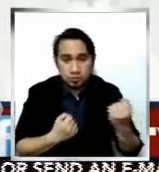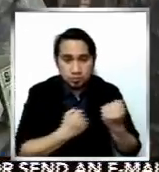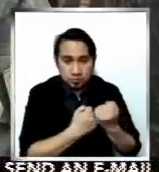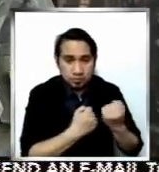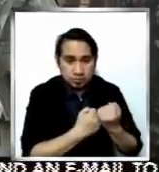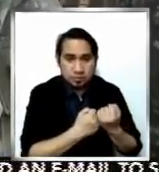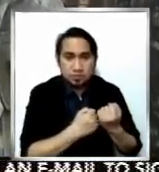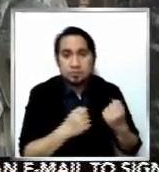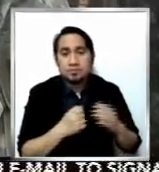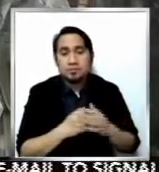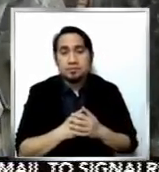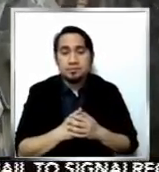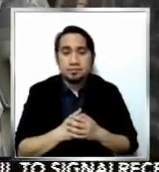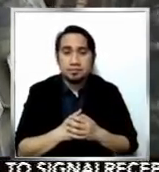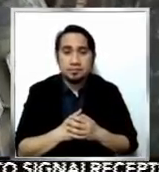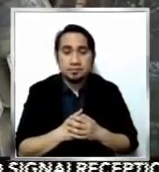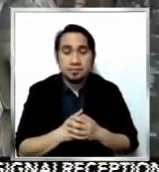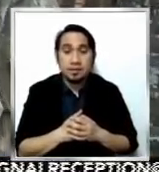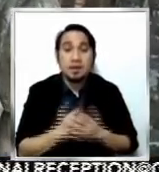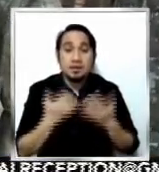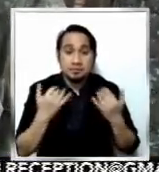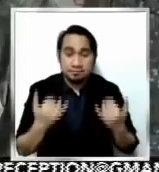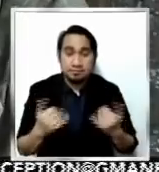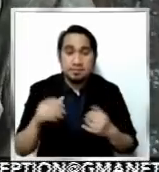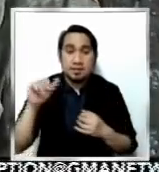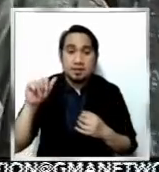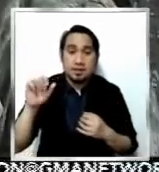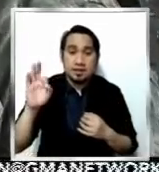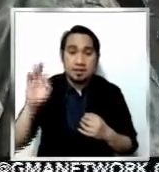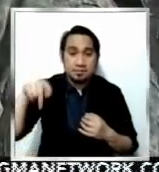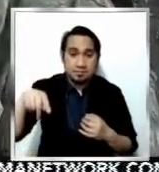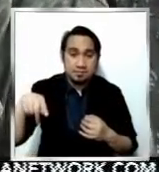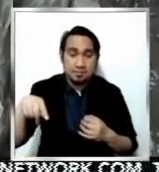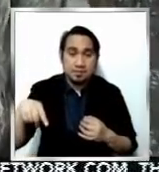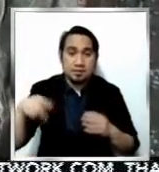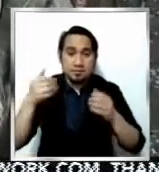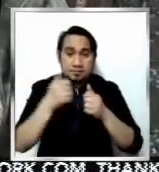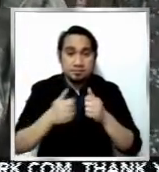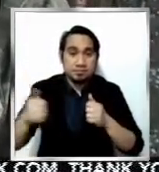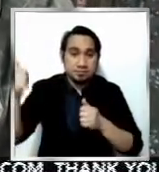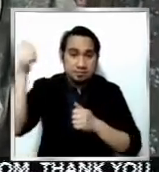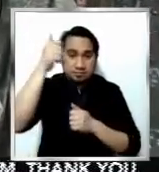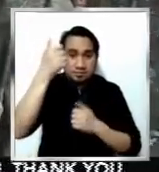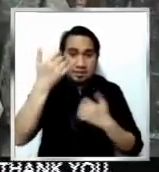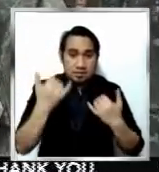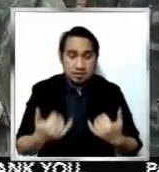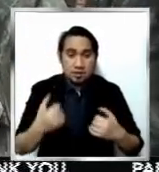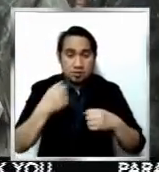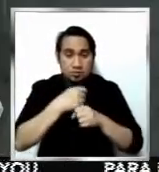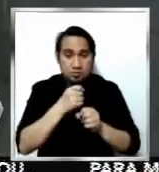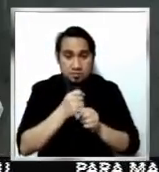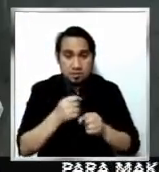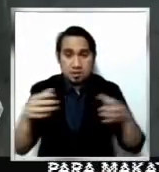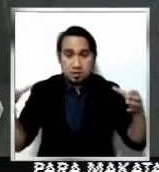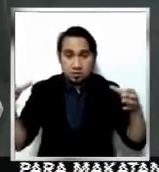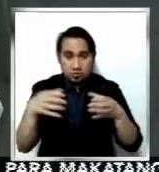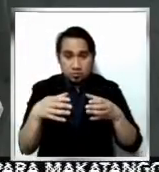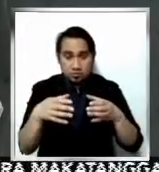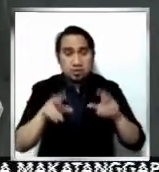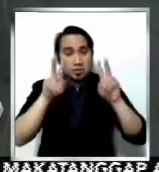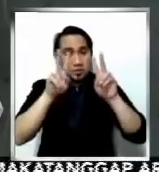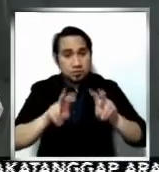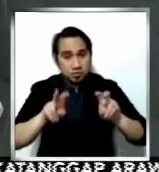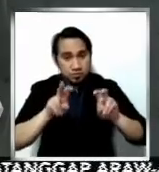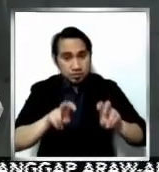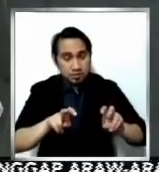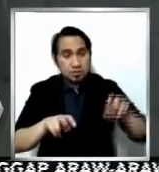nararamdaman. Iniutos na rin ni AFP Chief of Staff Gilbert Gapay ang pagbubuo ng 10-man team na mag-iimbestiga sa PSG